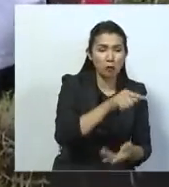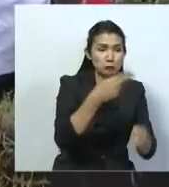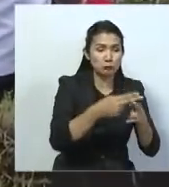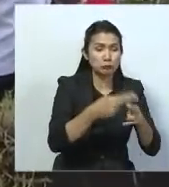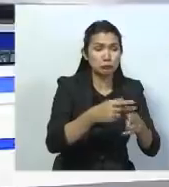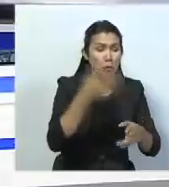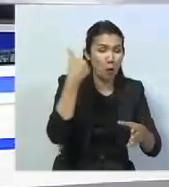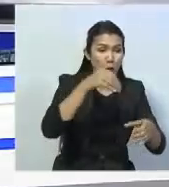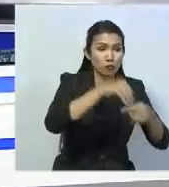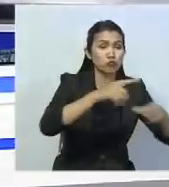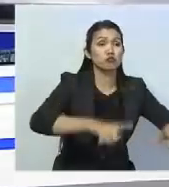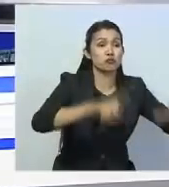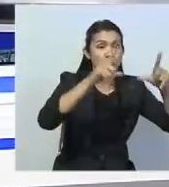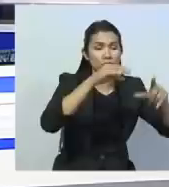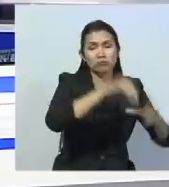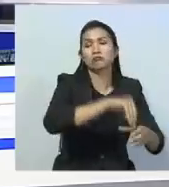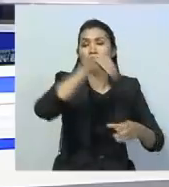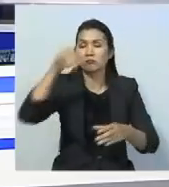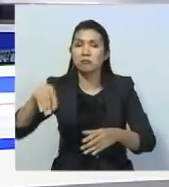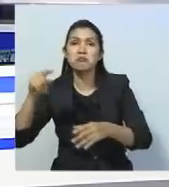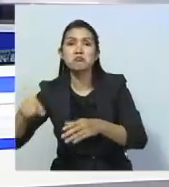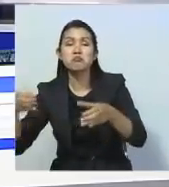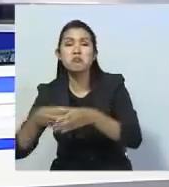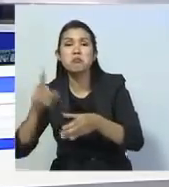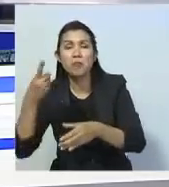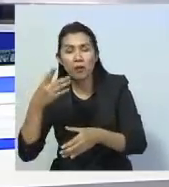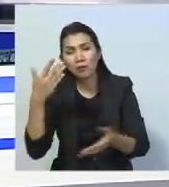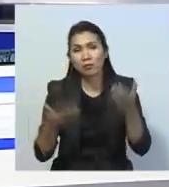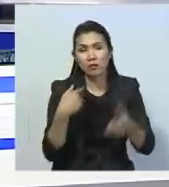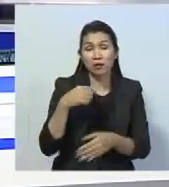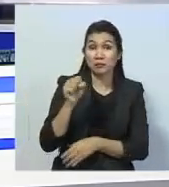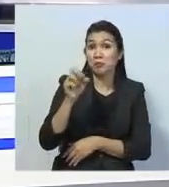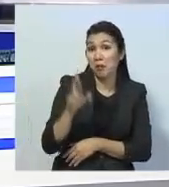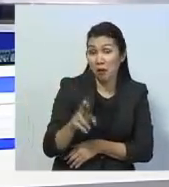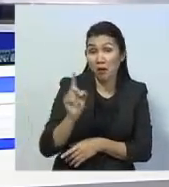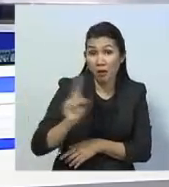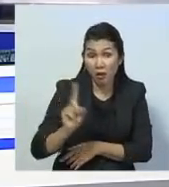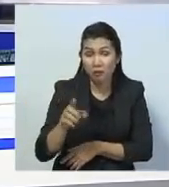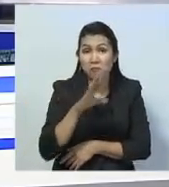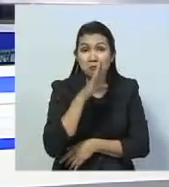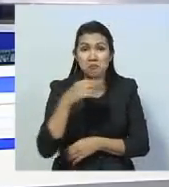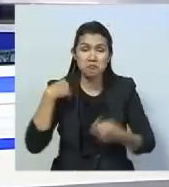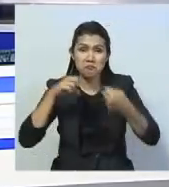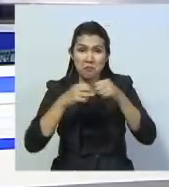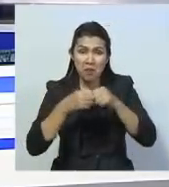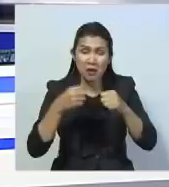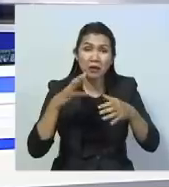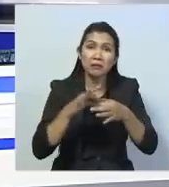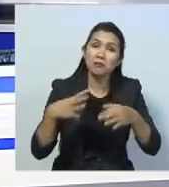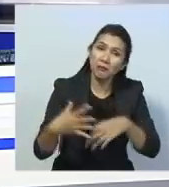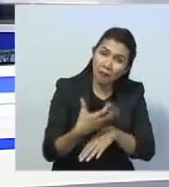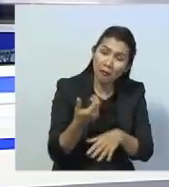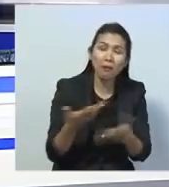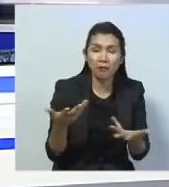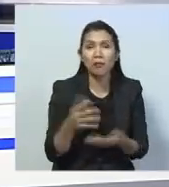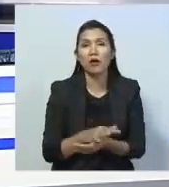คใหญ่ๆแล้วไปร่วมกับพรรคการเมืองใหม่หรือว่าบางคนบอกว่าเป็นพรรคสำรองหรือเปล่ากรณีมีอุบัติเหตุทางการเมืองต่างๆนะ